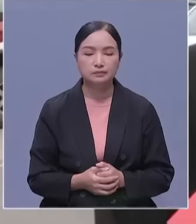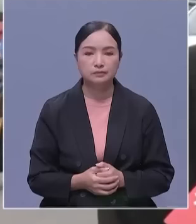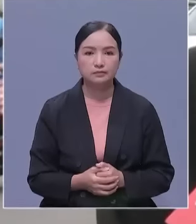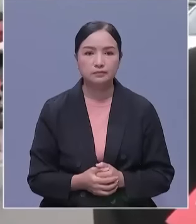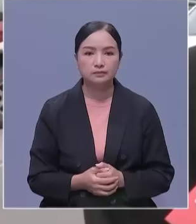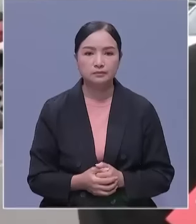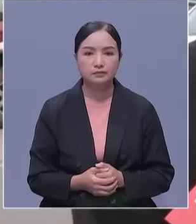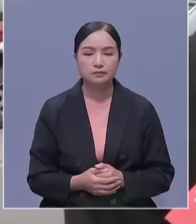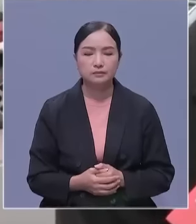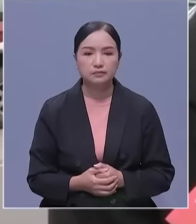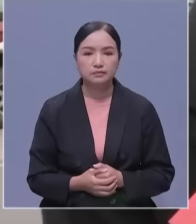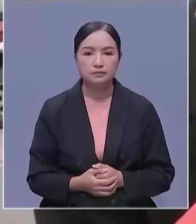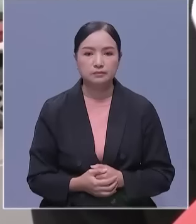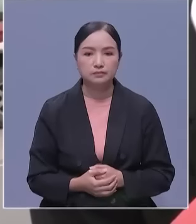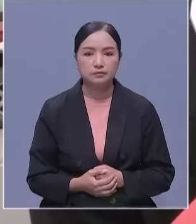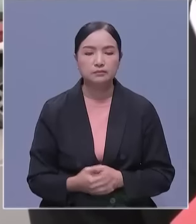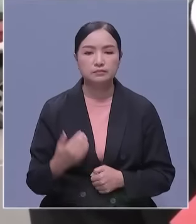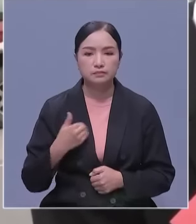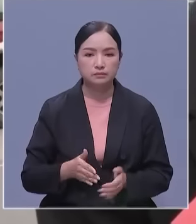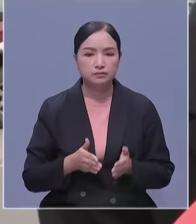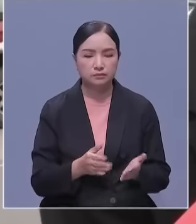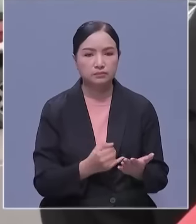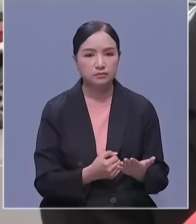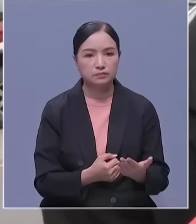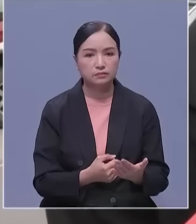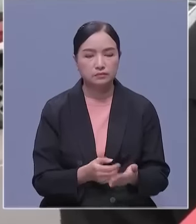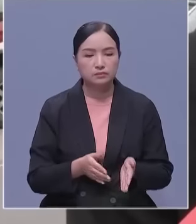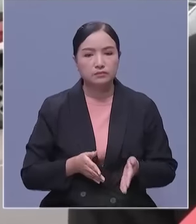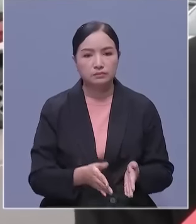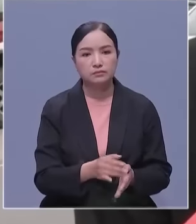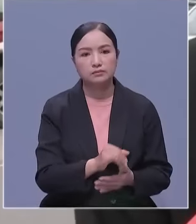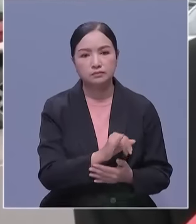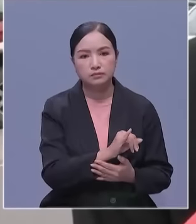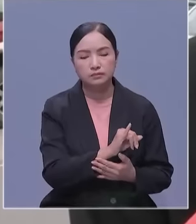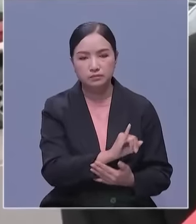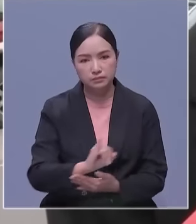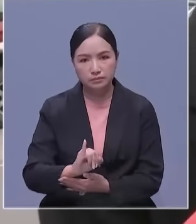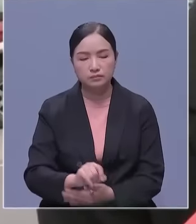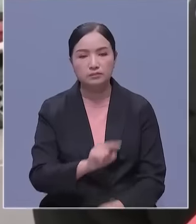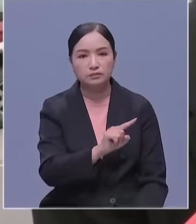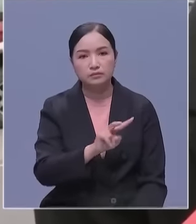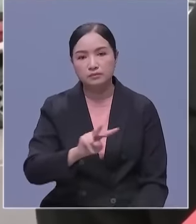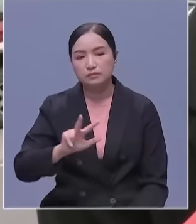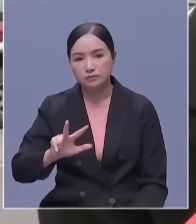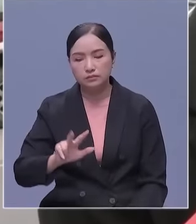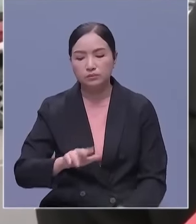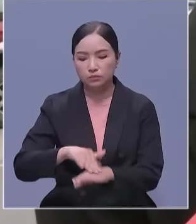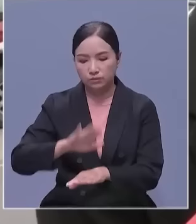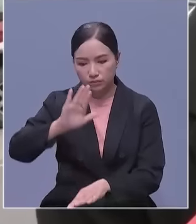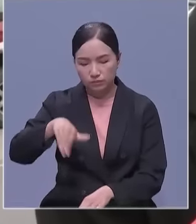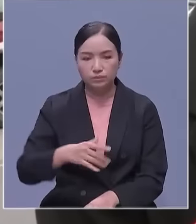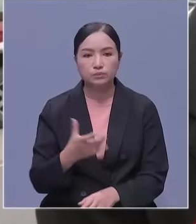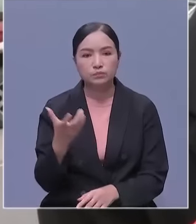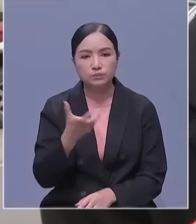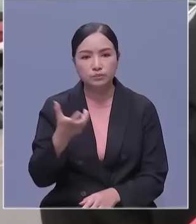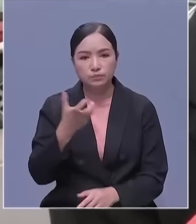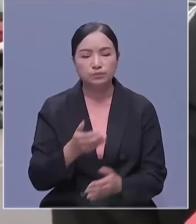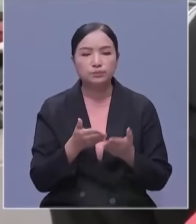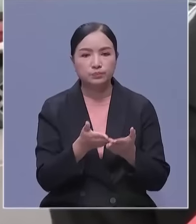จำเลยทั้ง4ในคดีนี้มีจำเลย1 2 3คุณแซนเนี่ยเป็นจำเลยที่1เนี่ยนะครับชักชวนกันไปกินเหล้าในเรือ